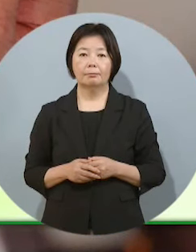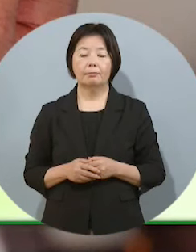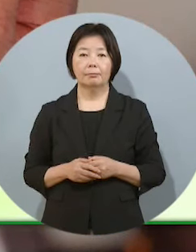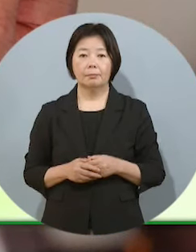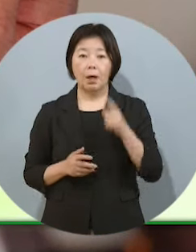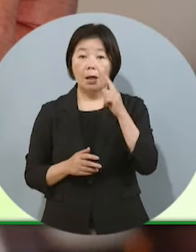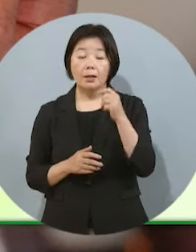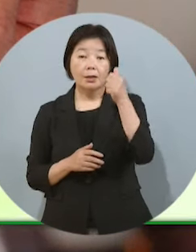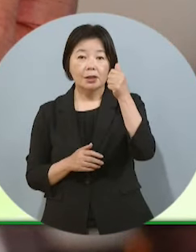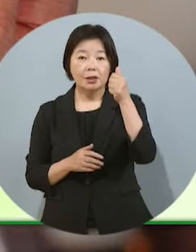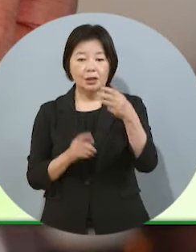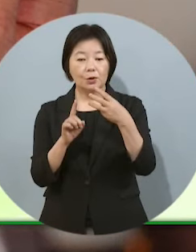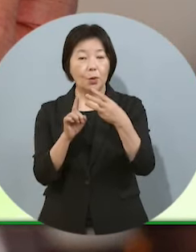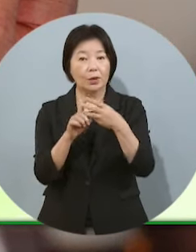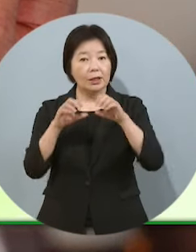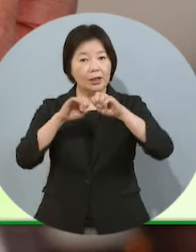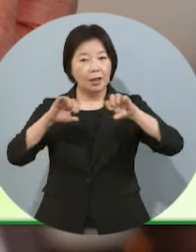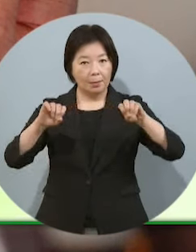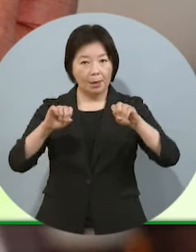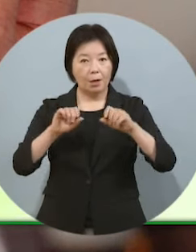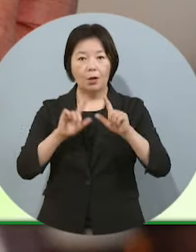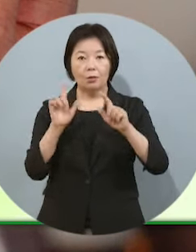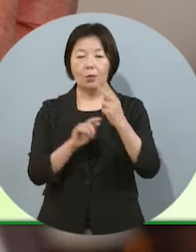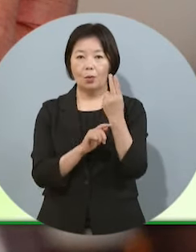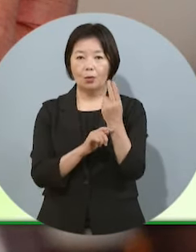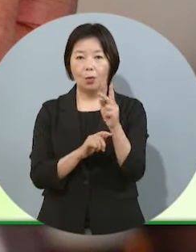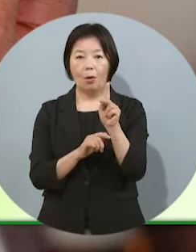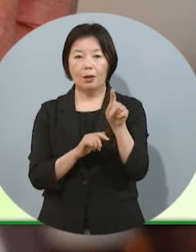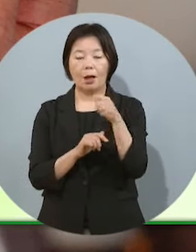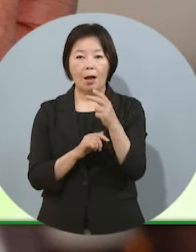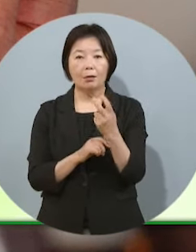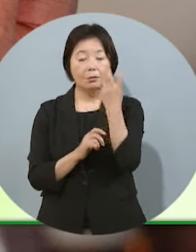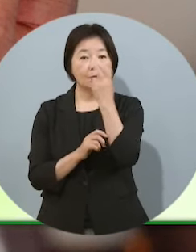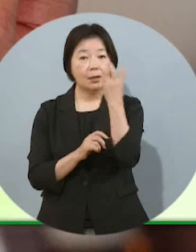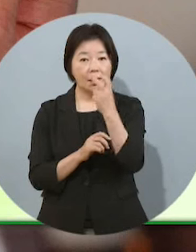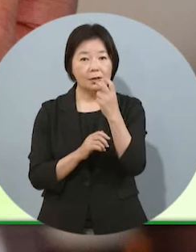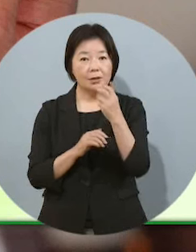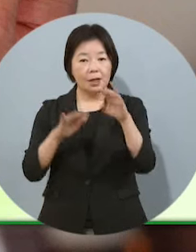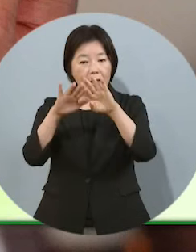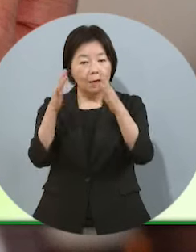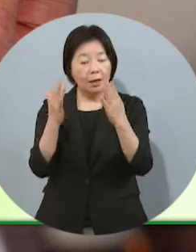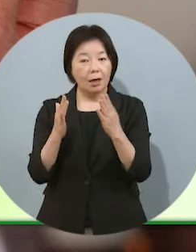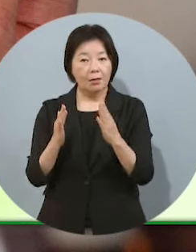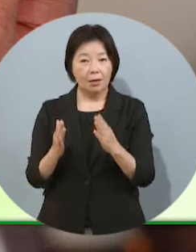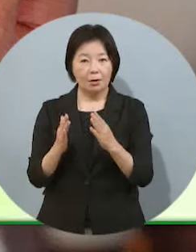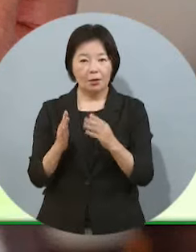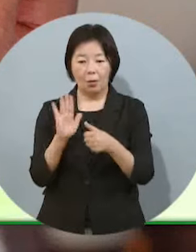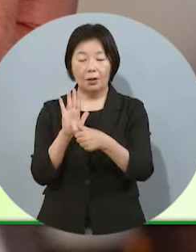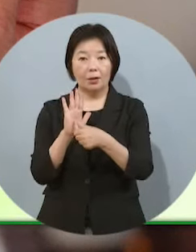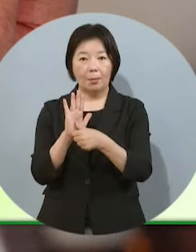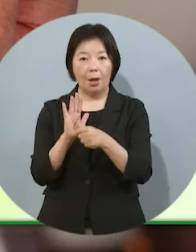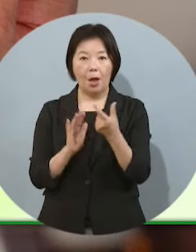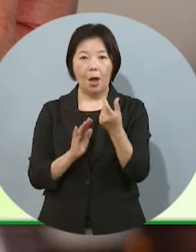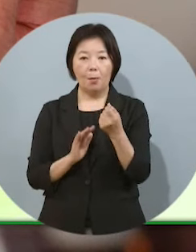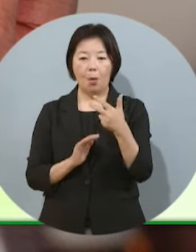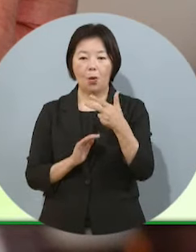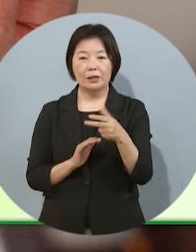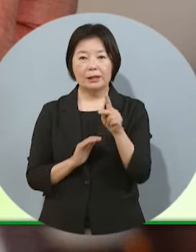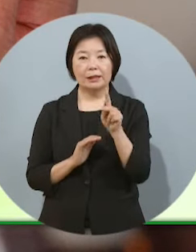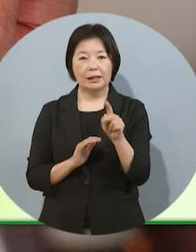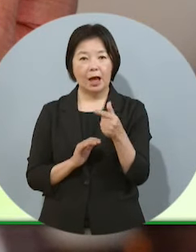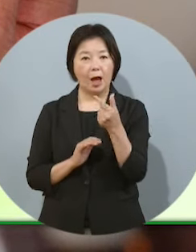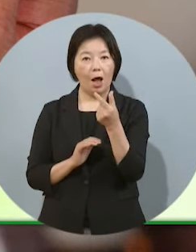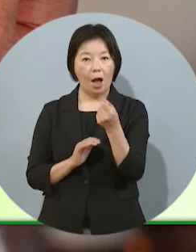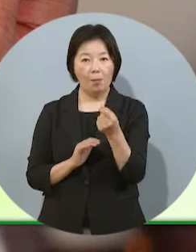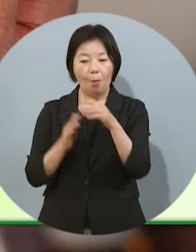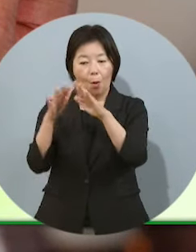父の日キャンペーンは、東京都がん検診啓発キャラクターの もしかもくんのイラスト付きの